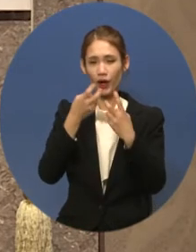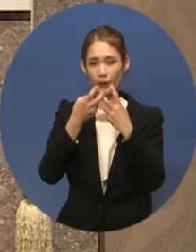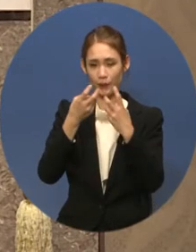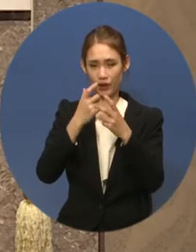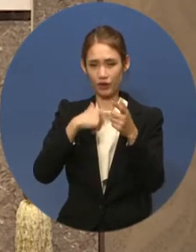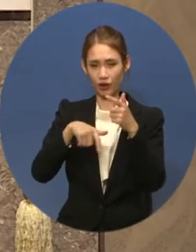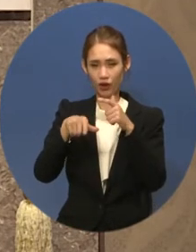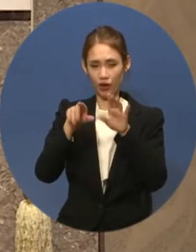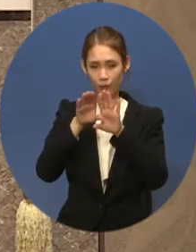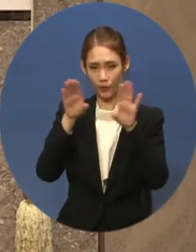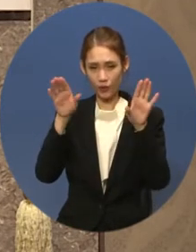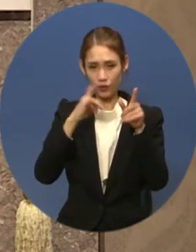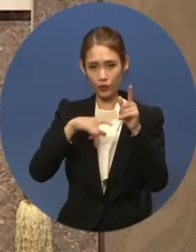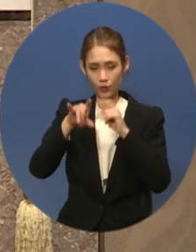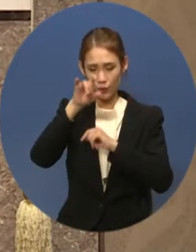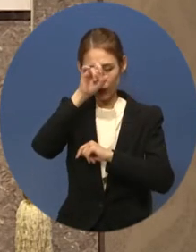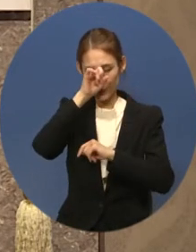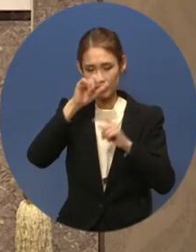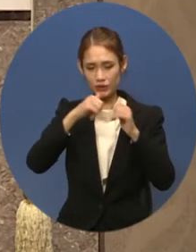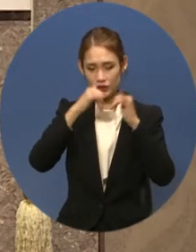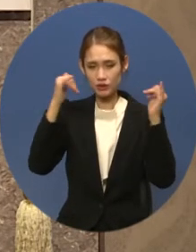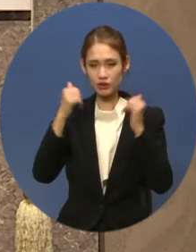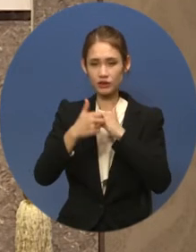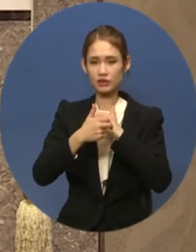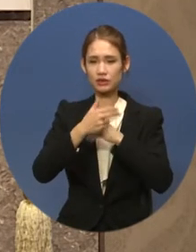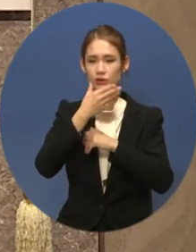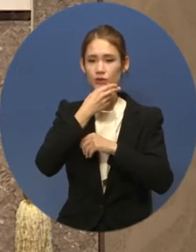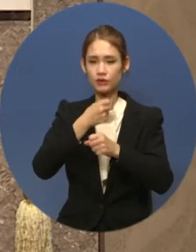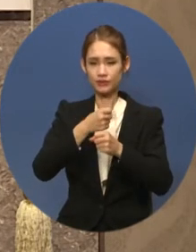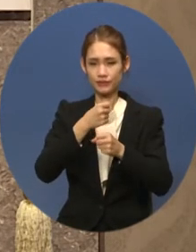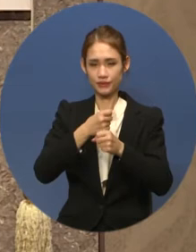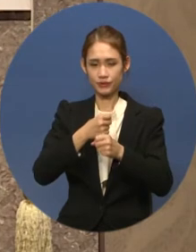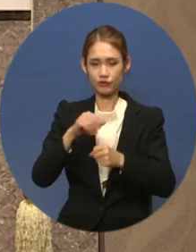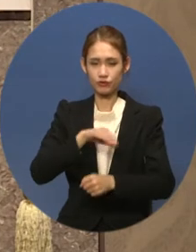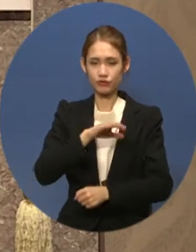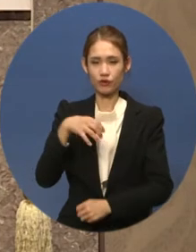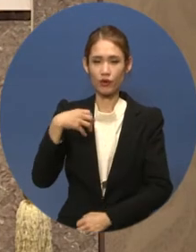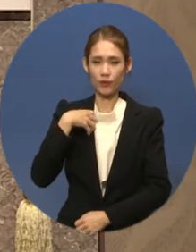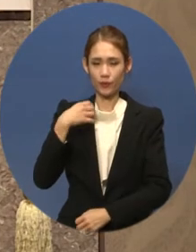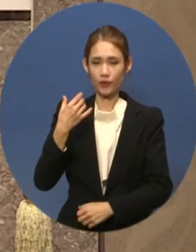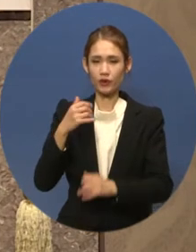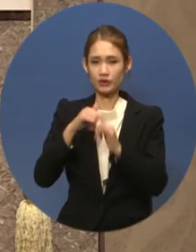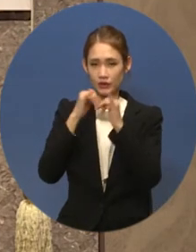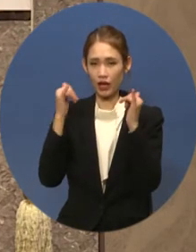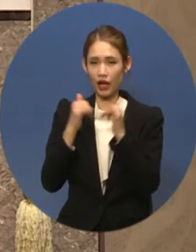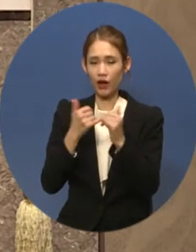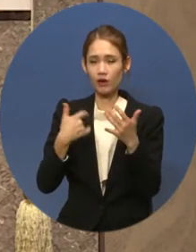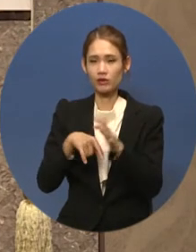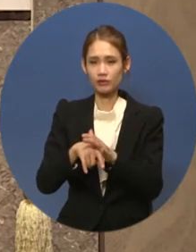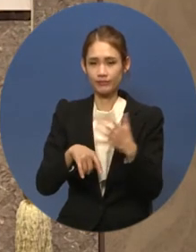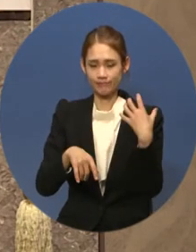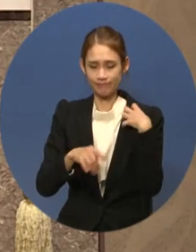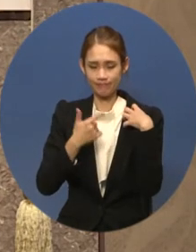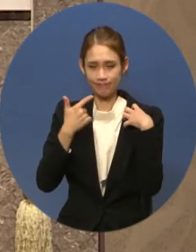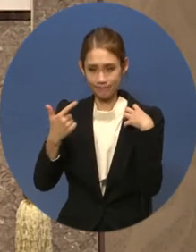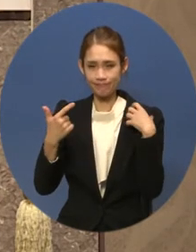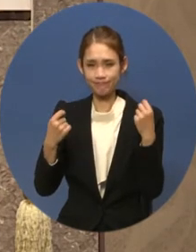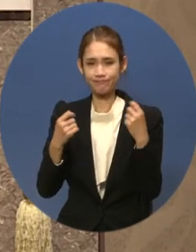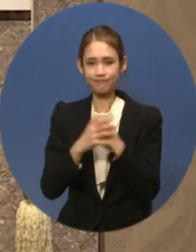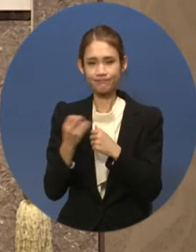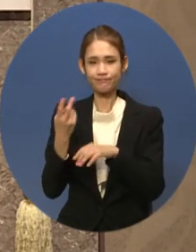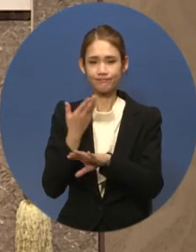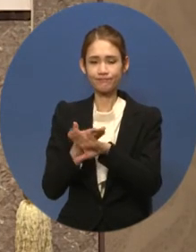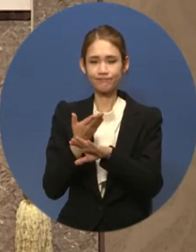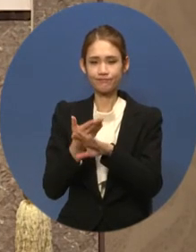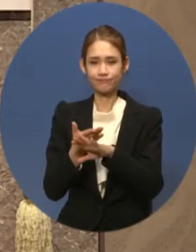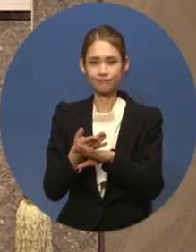높은 수준의 지역사회 복지와 의료 를 만들어 나가는 것이 우리 공단이 사회를 위해서 할 수 있는 큰 역할이 아니겠는가 또 한편으로는